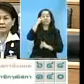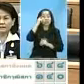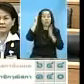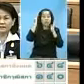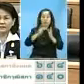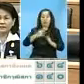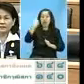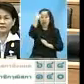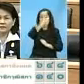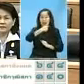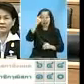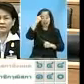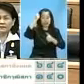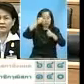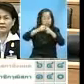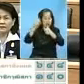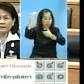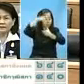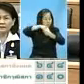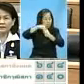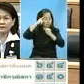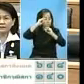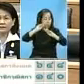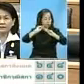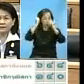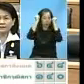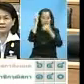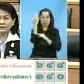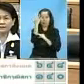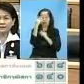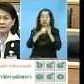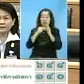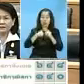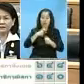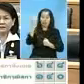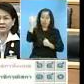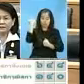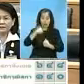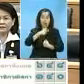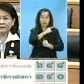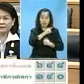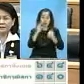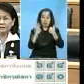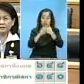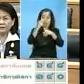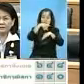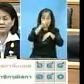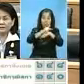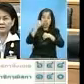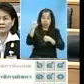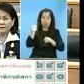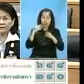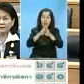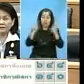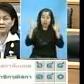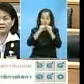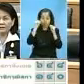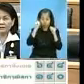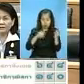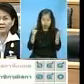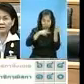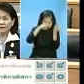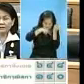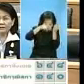ไม่มีใครที่จะจำได้หมดผมเองมีหน้าที่ในเป็นรองประธานสภาผู้แทนราษฎรเวลาเปิดสภาแต่ละครั้งผมยังต้องเอ